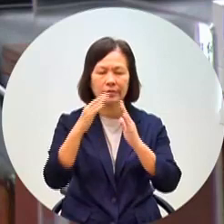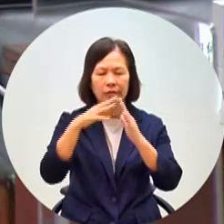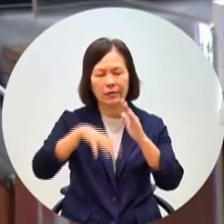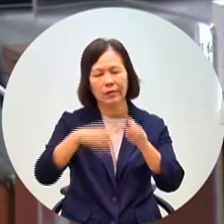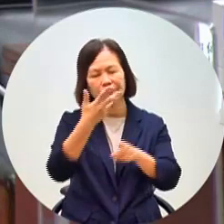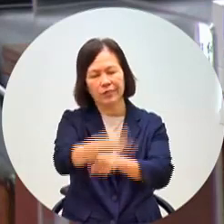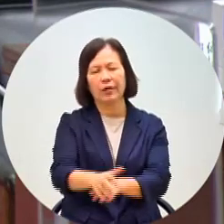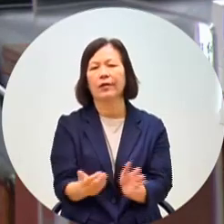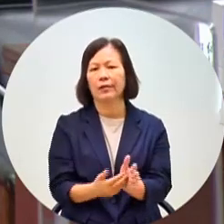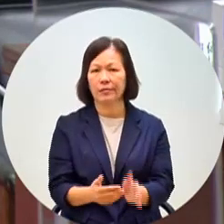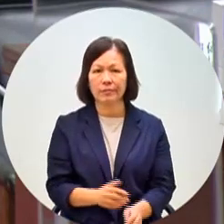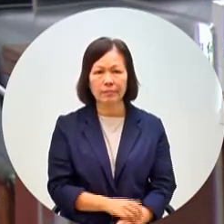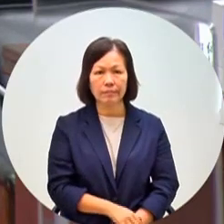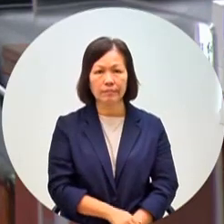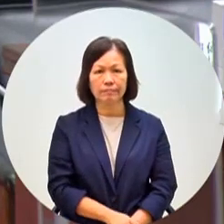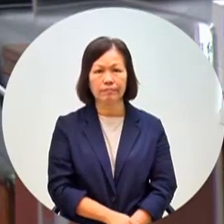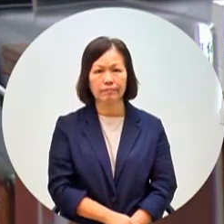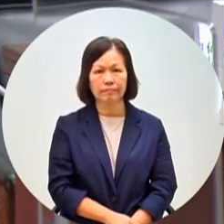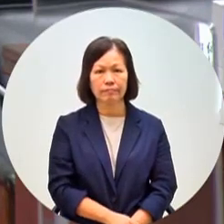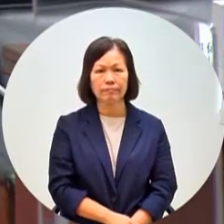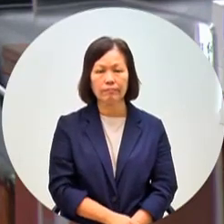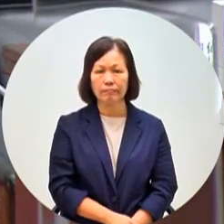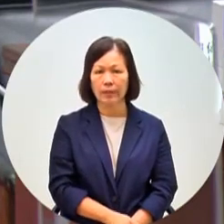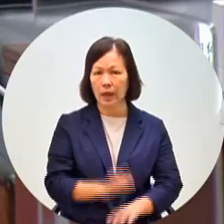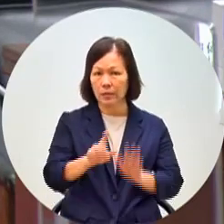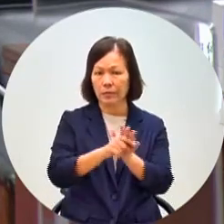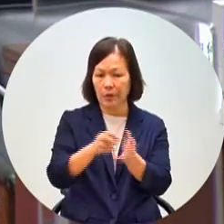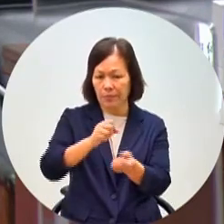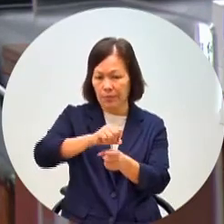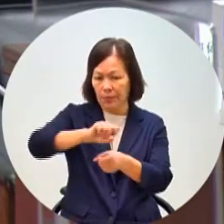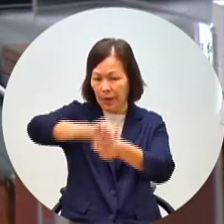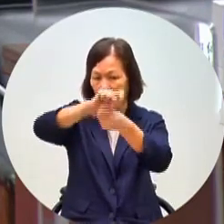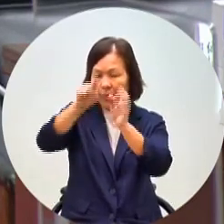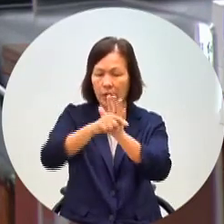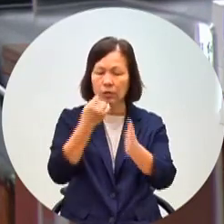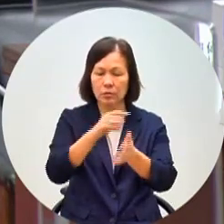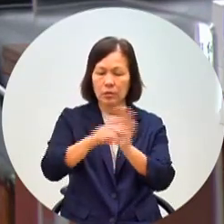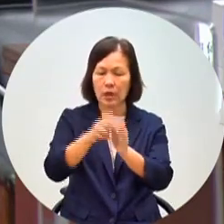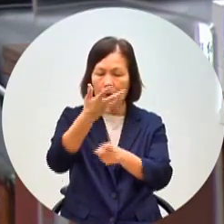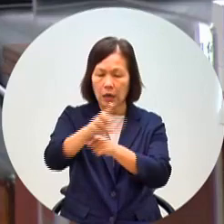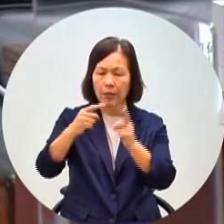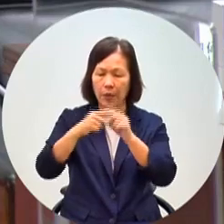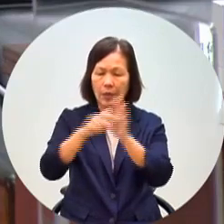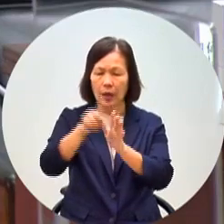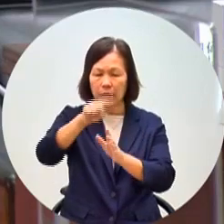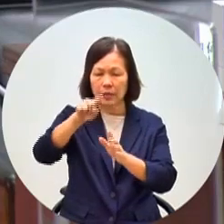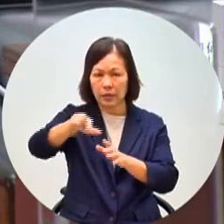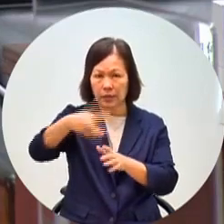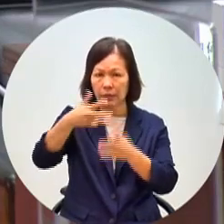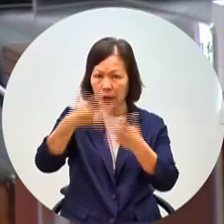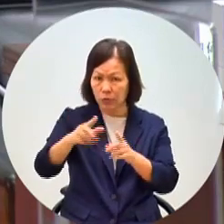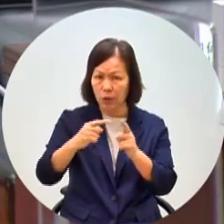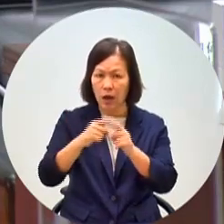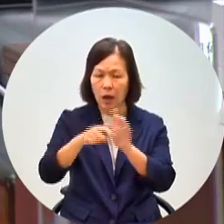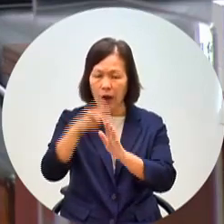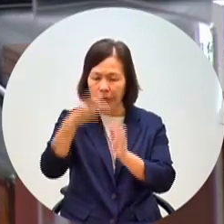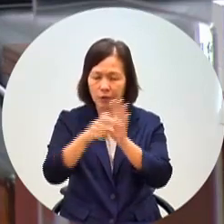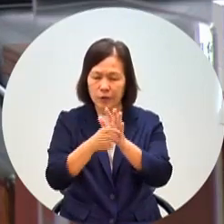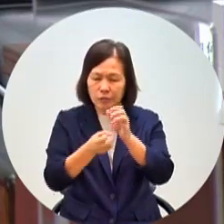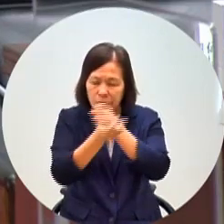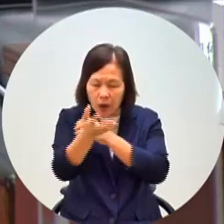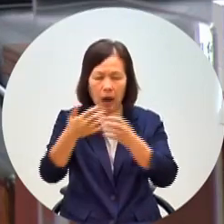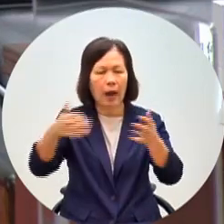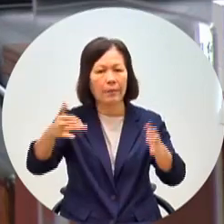啦。我们现在累积死亡数已经1176了，还有很多黑数还没有加进